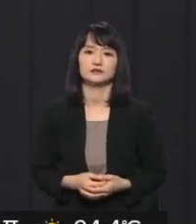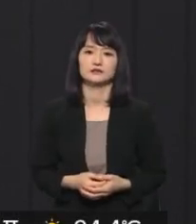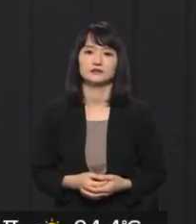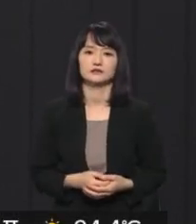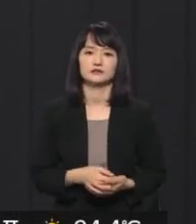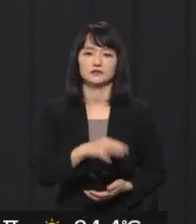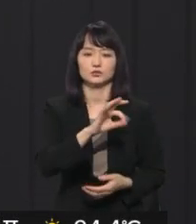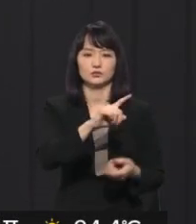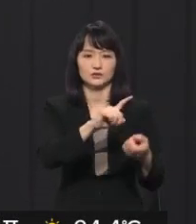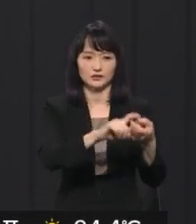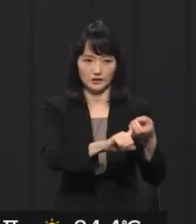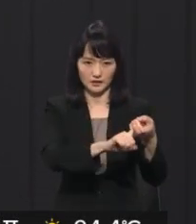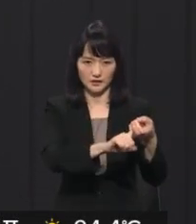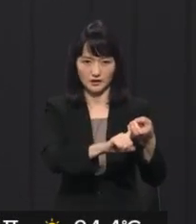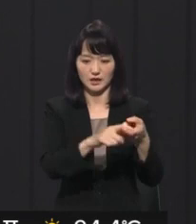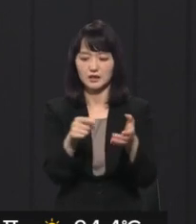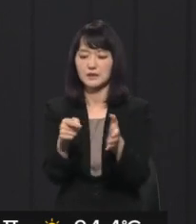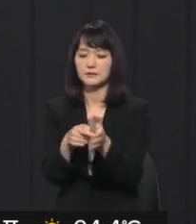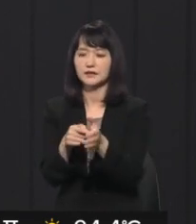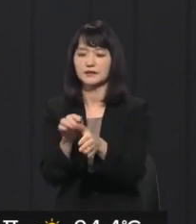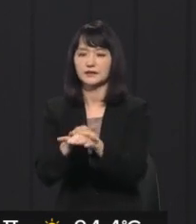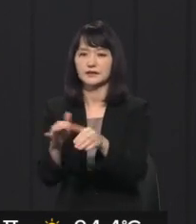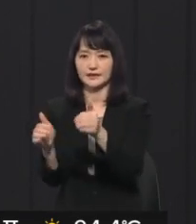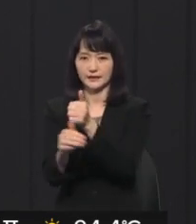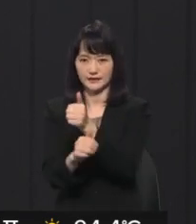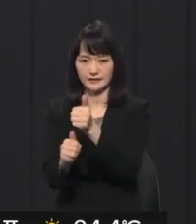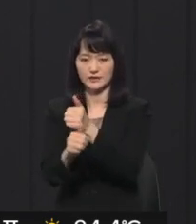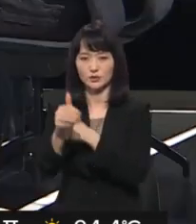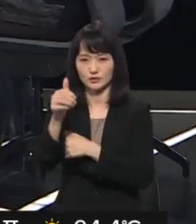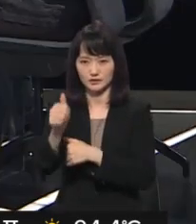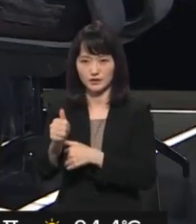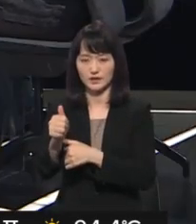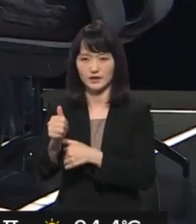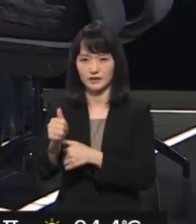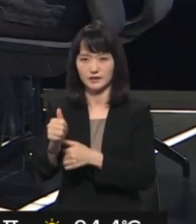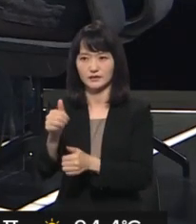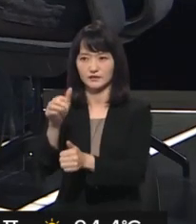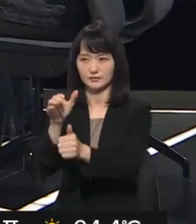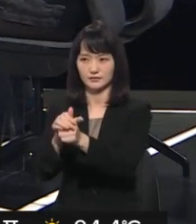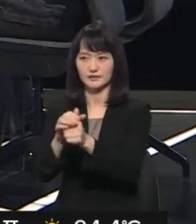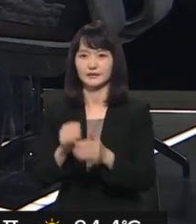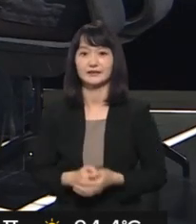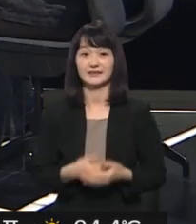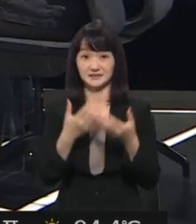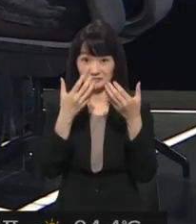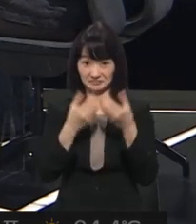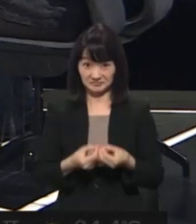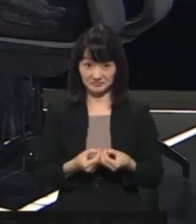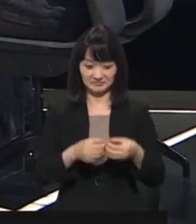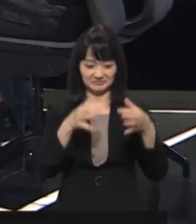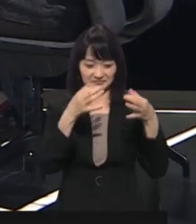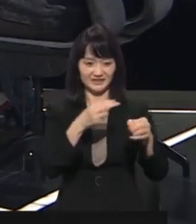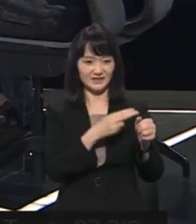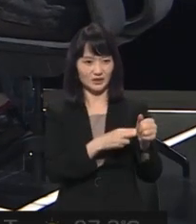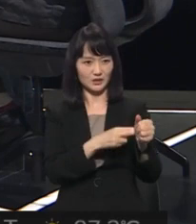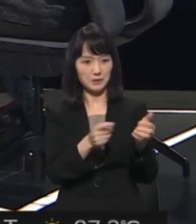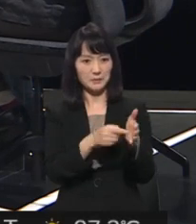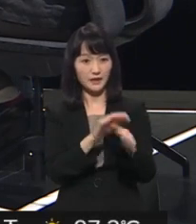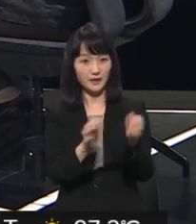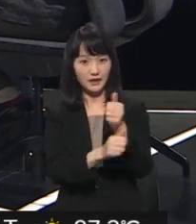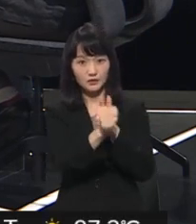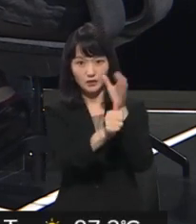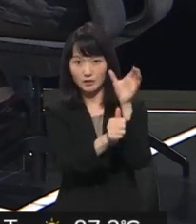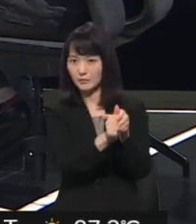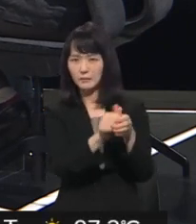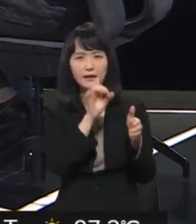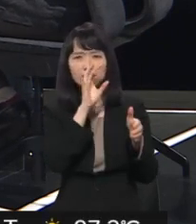이런 분위기로 가는거 아닌가 예를 들어서 그런 말씀이세요 김근식 교수님이 비대위원장이 되면 클라 니까 약간 날이라는 라 nl 약 적당히 잘